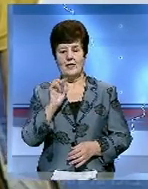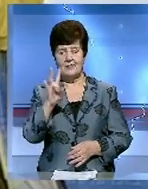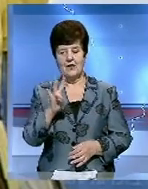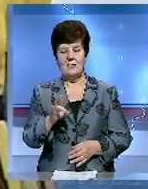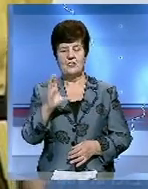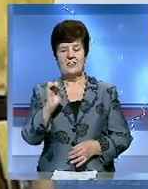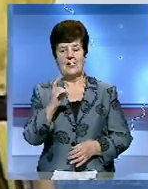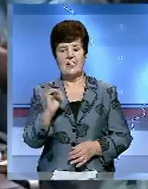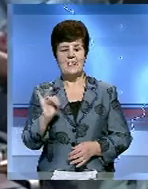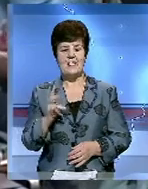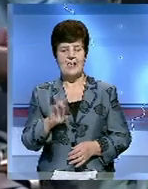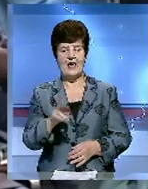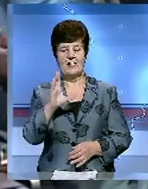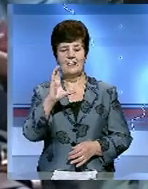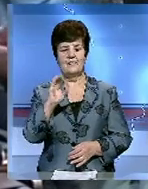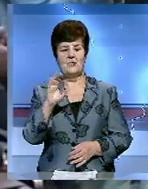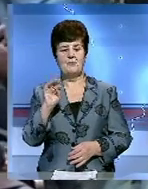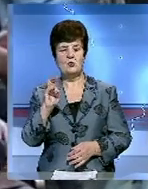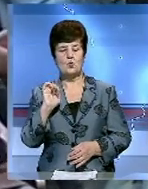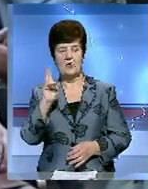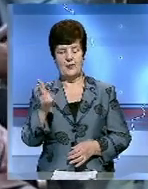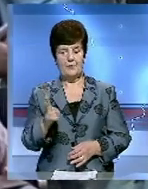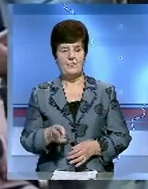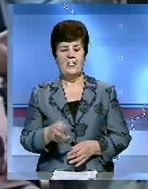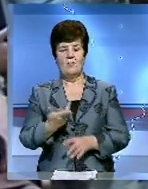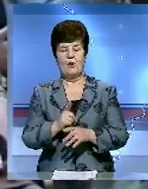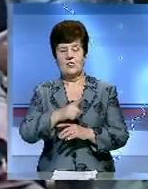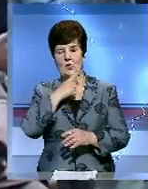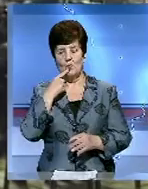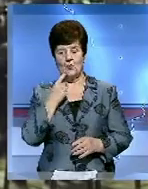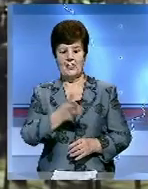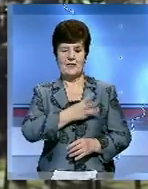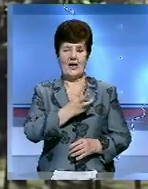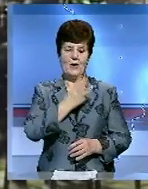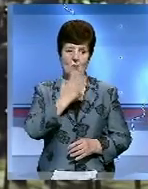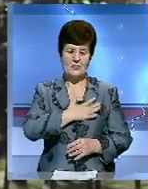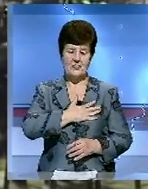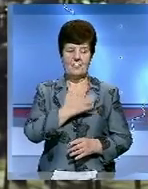seară cât mai frumoasă să aveți! Mulțumim foarte mult! Dragoste vă dorim și mult succes!